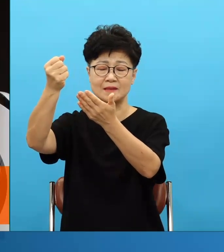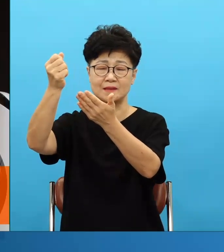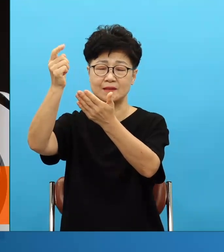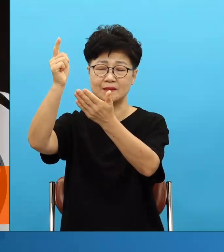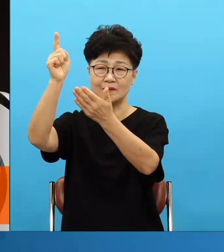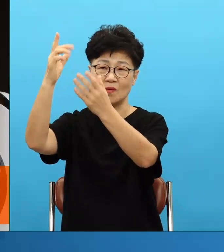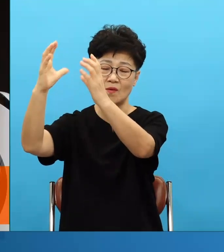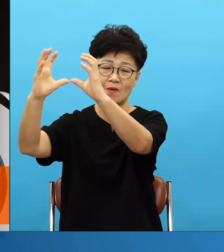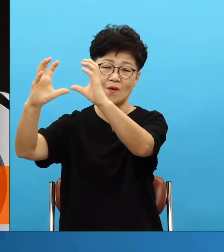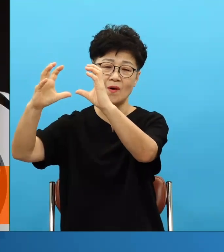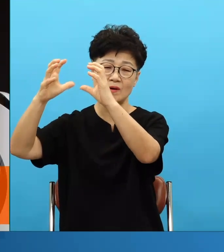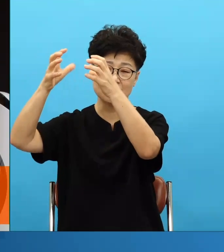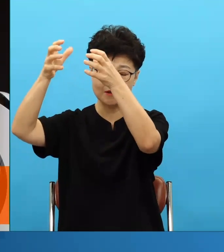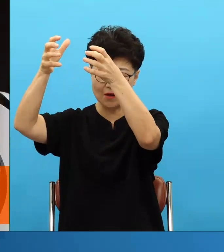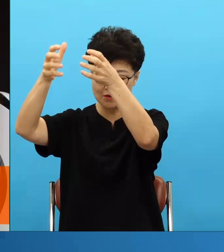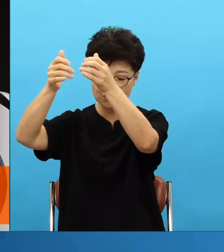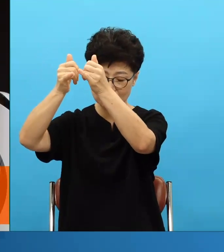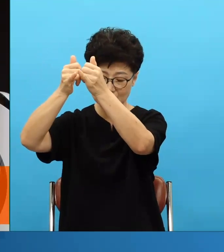받으시고